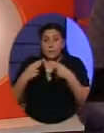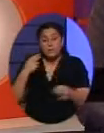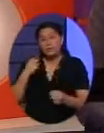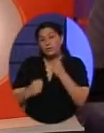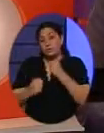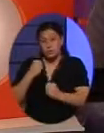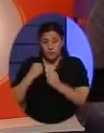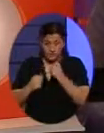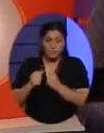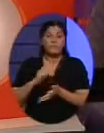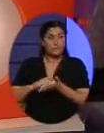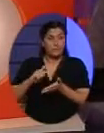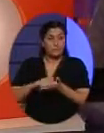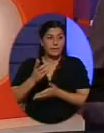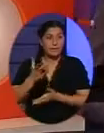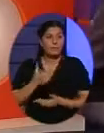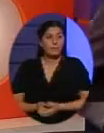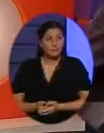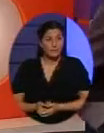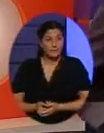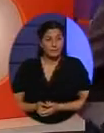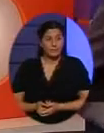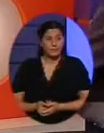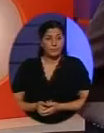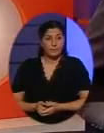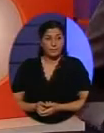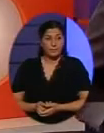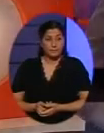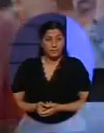הקושי. הפרטים בכתבתה של ענבל לוי גרין.